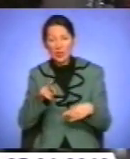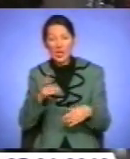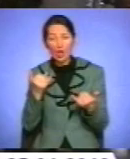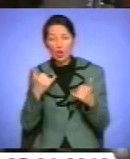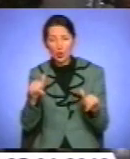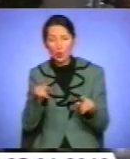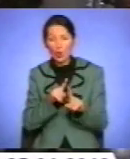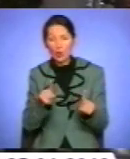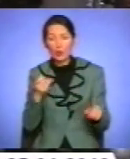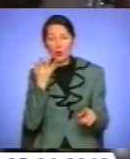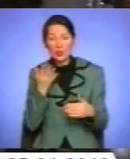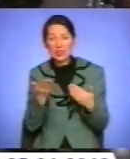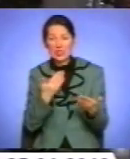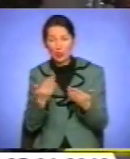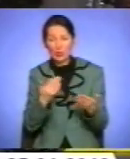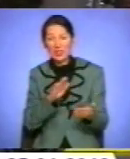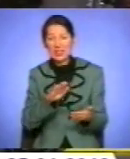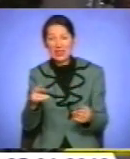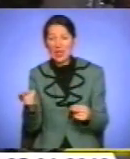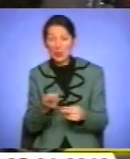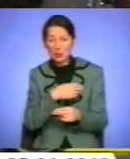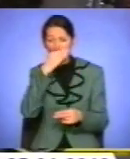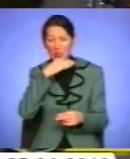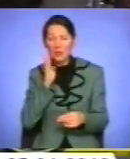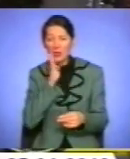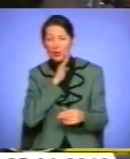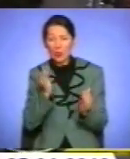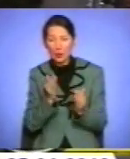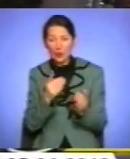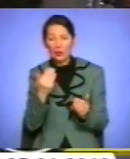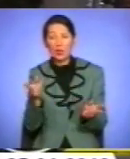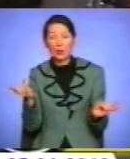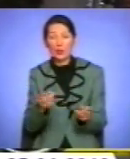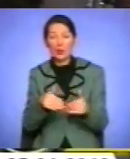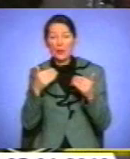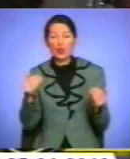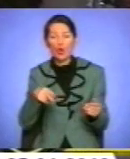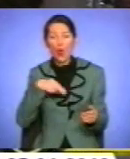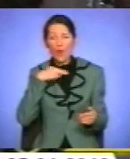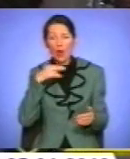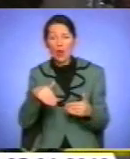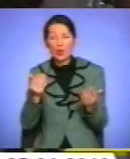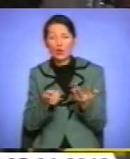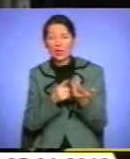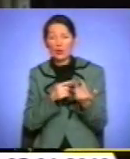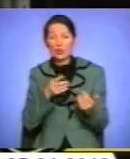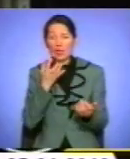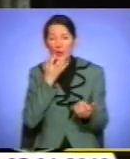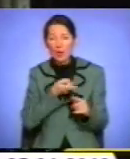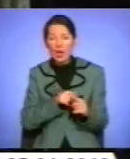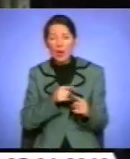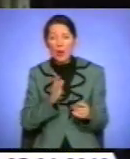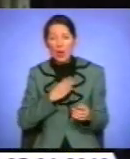які позбавлені батьківської опіки, вони потребують більшої уваги, більшої кількості тепла, яке ми повинні всі їм дарувати.